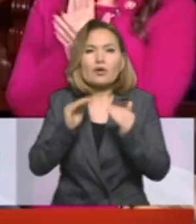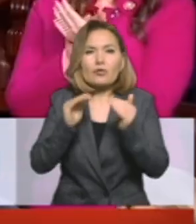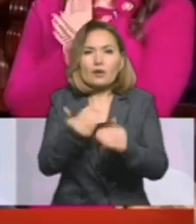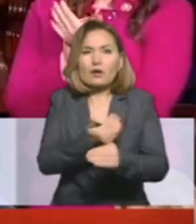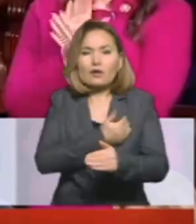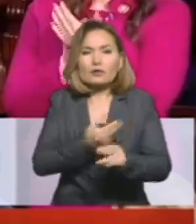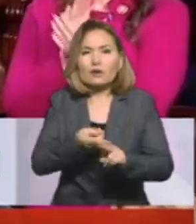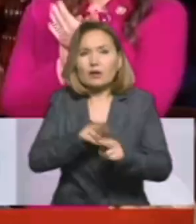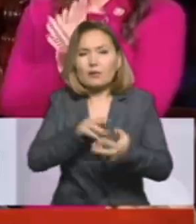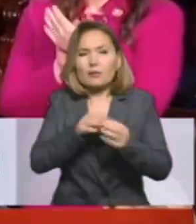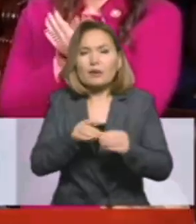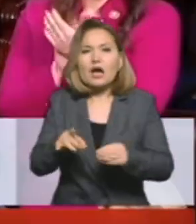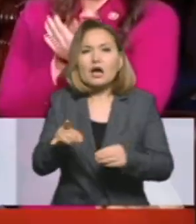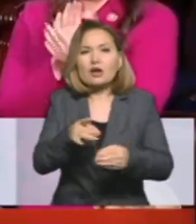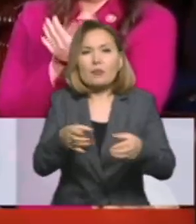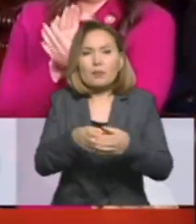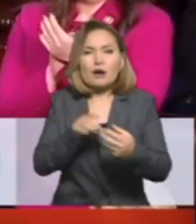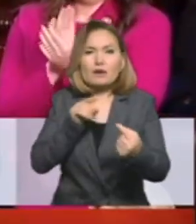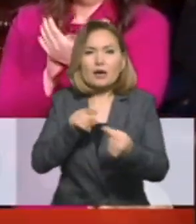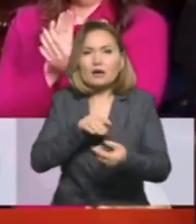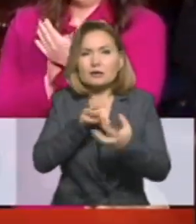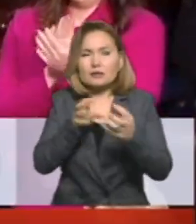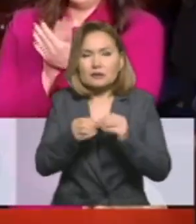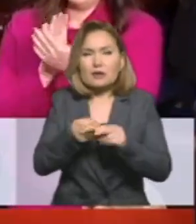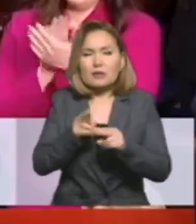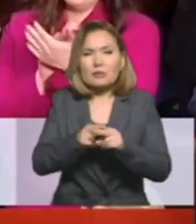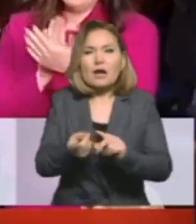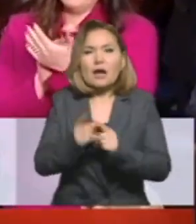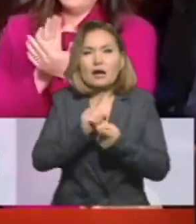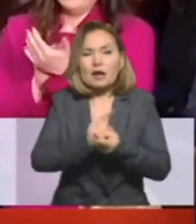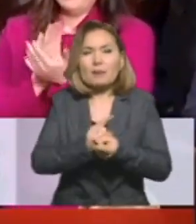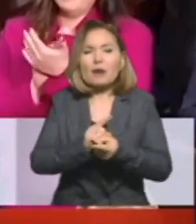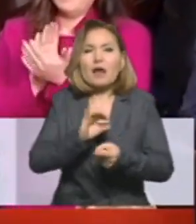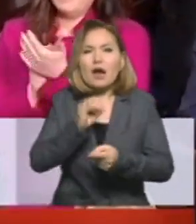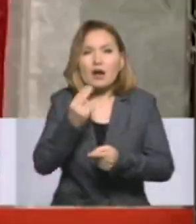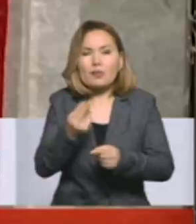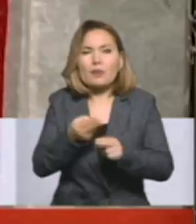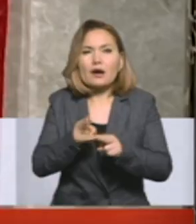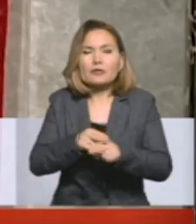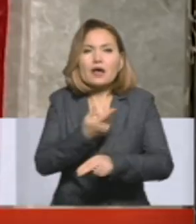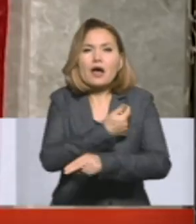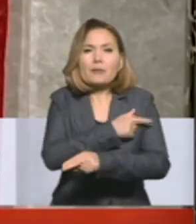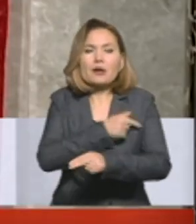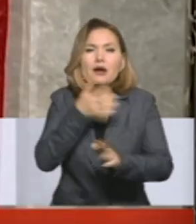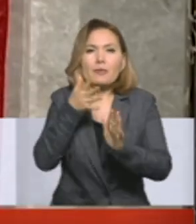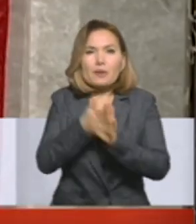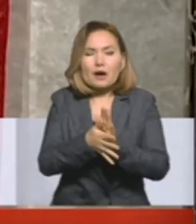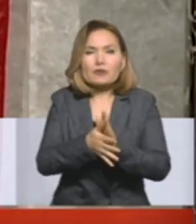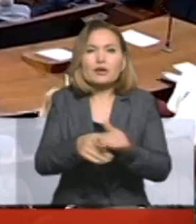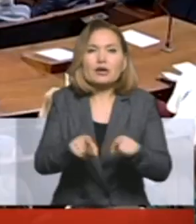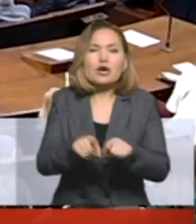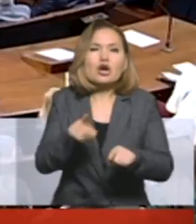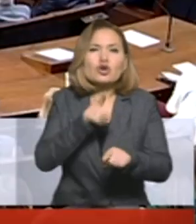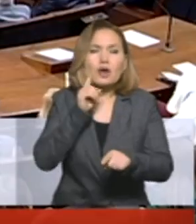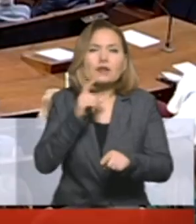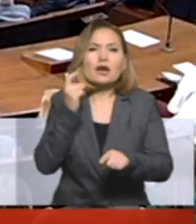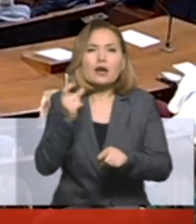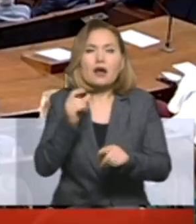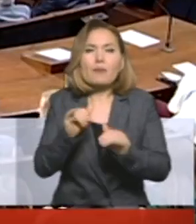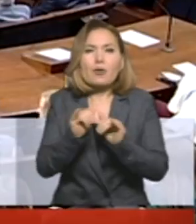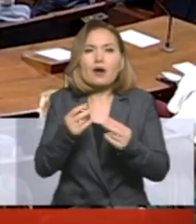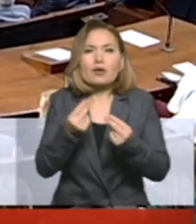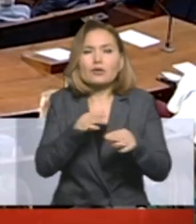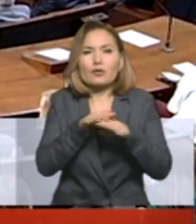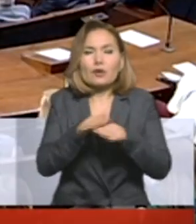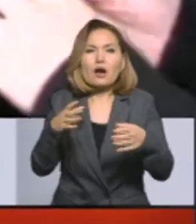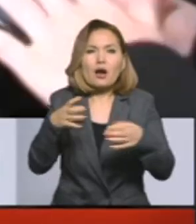келеді. Бұған республикалықтар түбегейлі қарсы. Олар керісінше әлеуметтік және медициналық шығындарды және жасыл экономиканы дамытуға бөлінетін